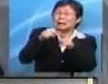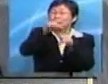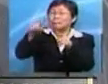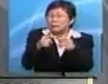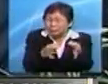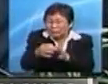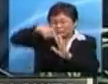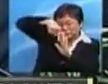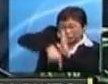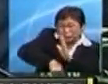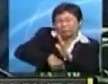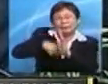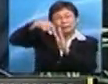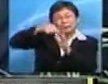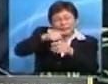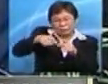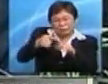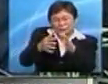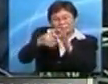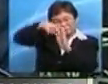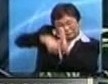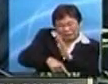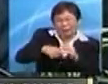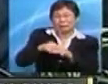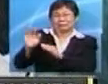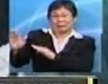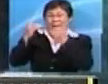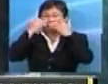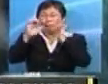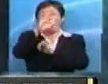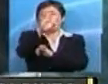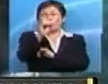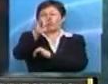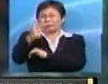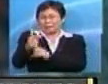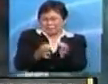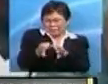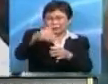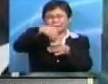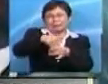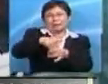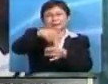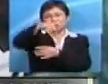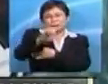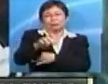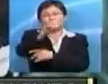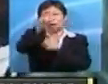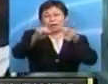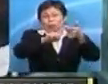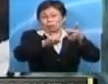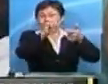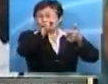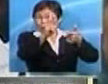penjelasan mendalam daripada pihak teknikal terutama daripada Boeing dan dijelaskan dalam sidang media ini? Dan soalan kedua